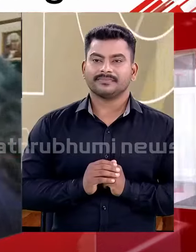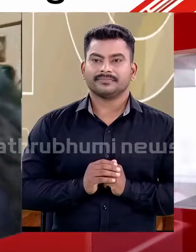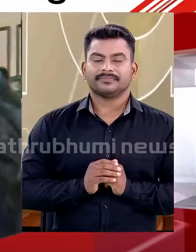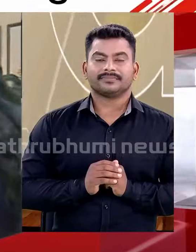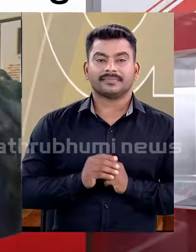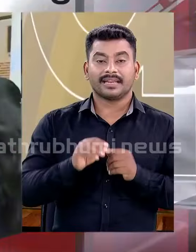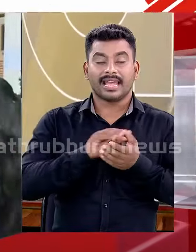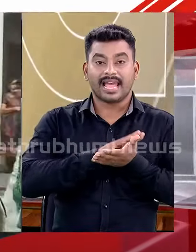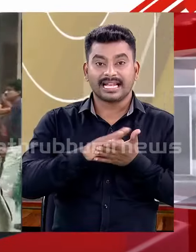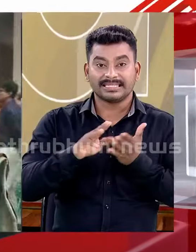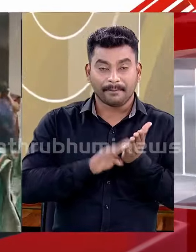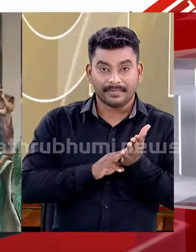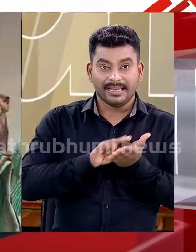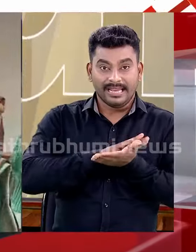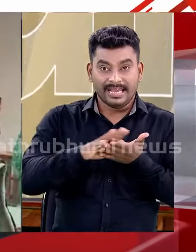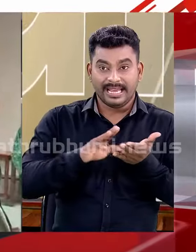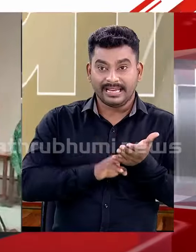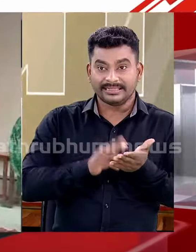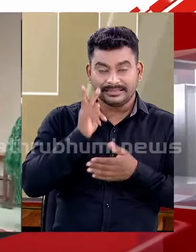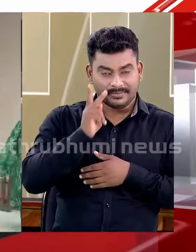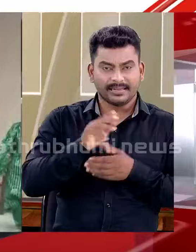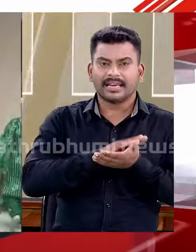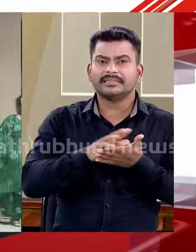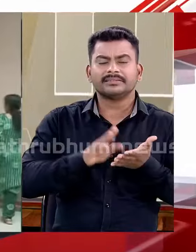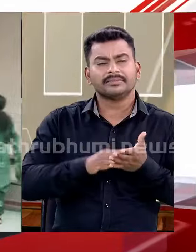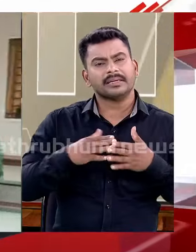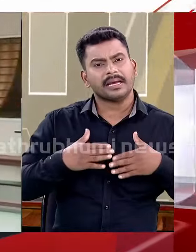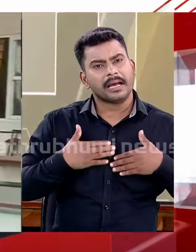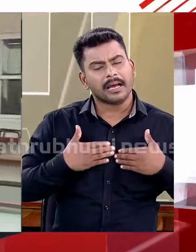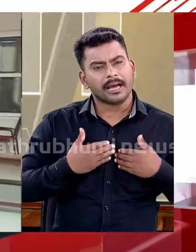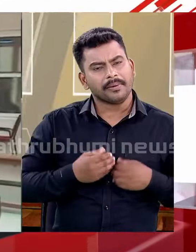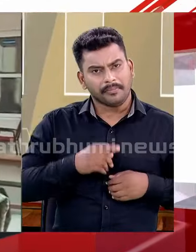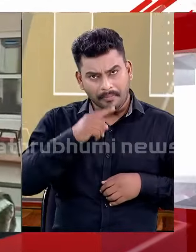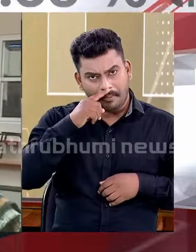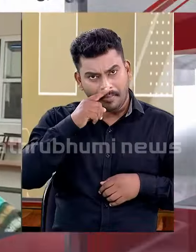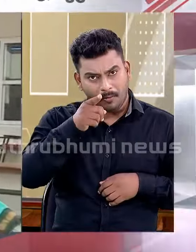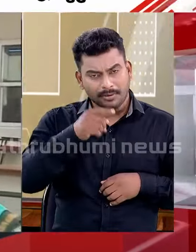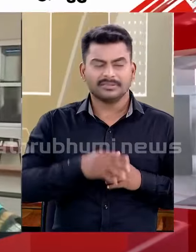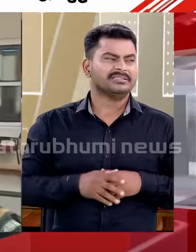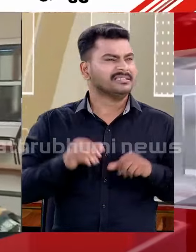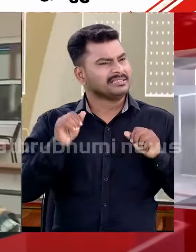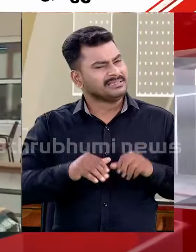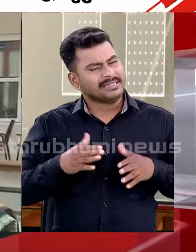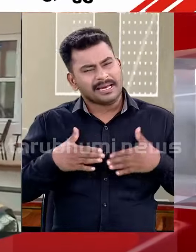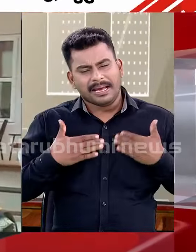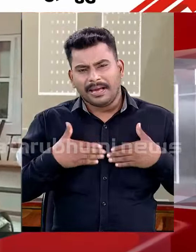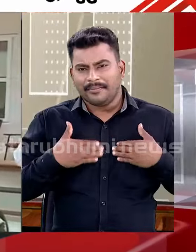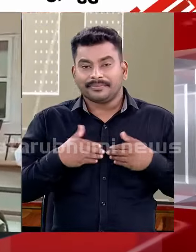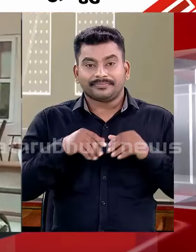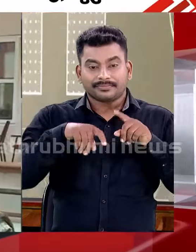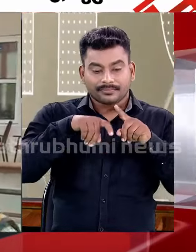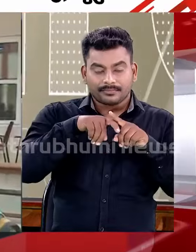പ്രിൻസിപ്പിൾ, തീർച്ചയായും പ്രിൻസിപ്പൾ നമ്മളൊപ്പം ചേരുന്നുണ്ട്. എത്രമാത്രം അഭിമാനമുണ്ട് കാണുമ്പോൾ. വളരെ വളരെ സന്തോഷമാണ്. നമ്മുടെ കോട്ടൺ ഹിൽ സ്കൂളിലെ